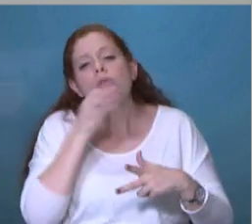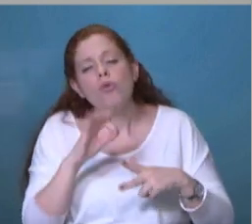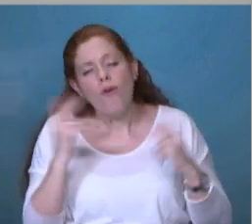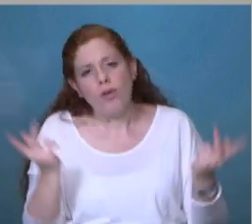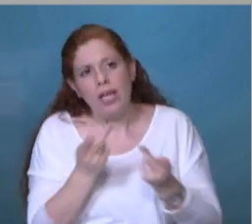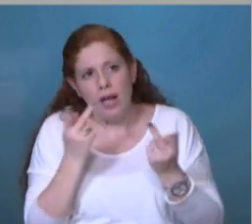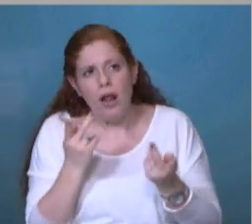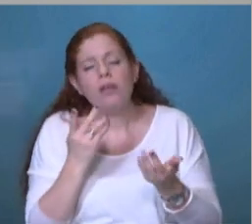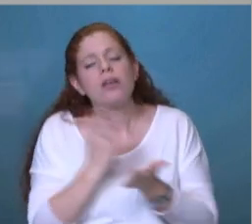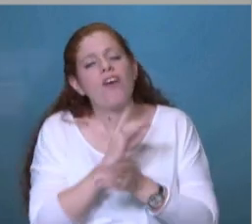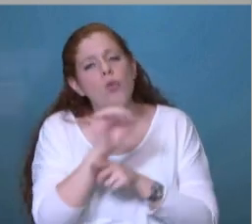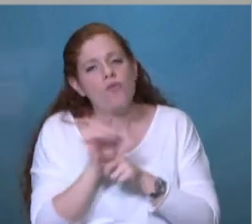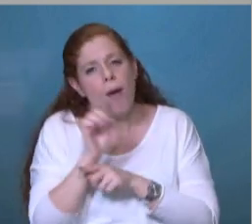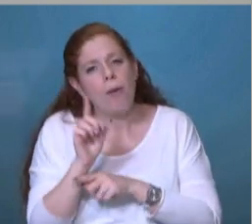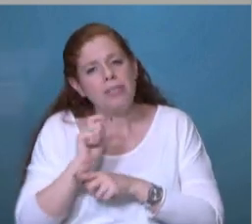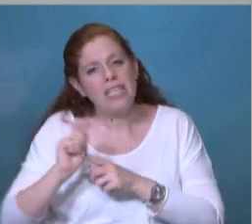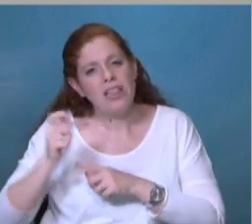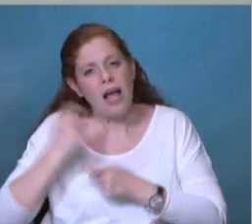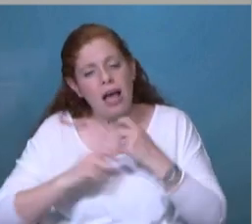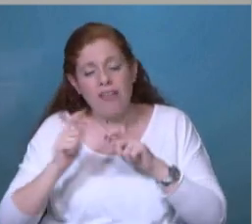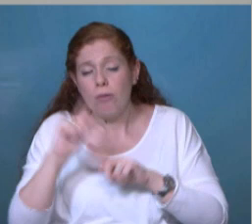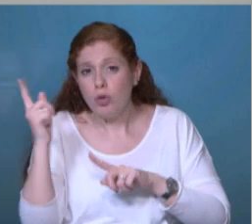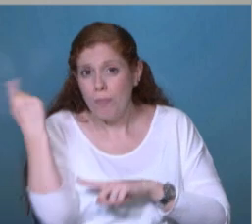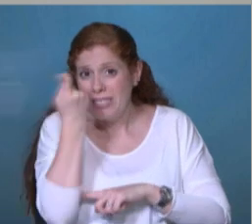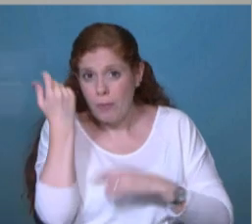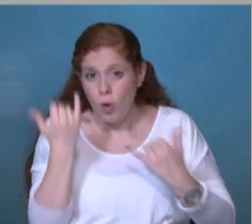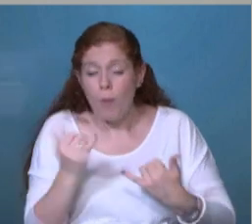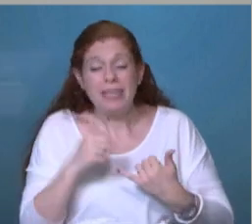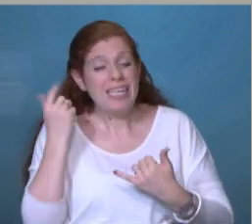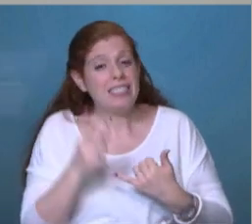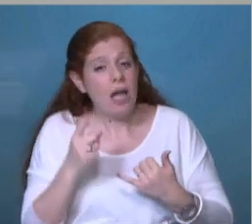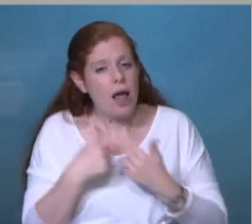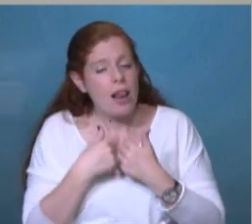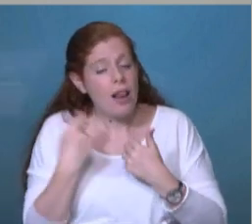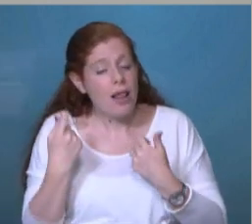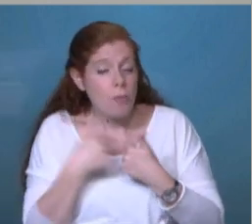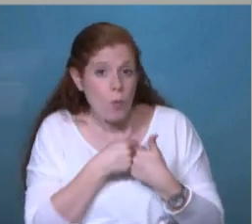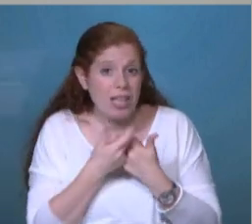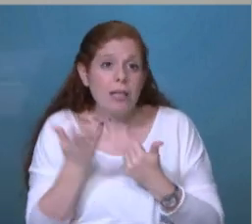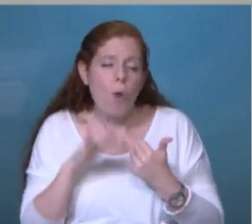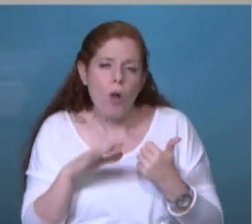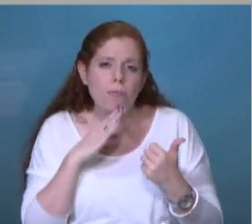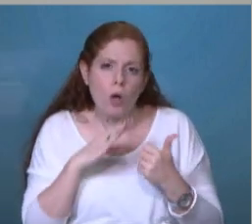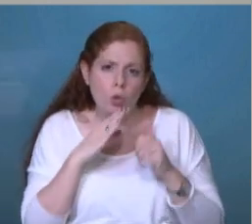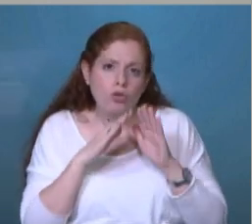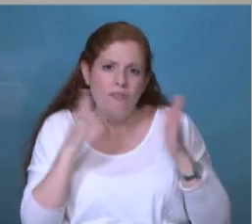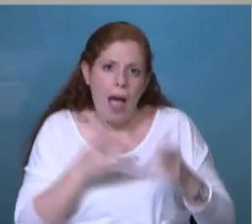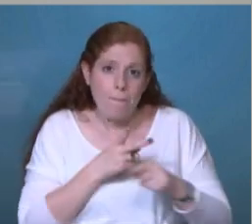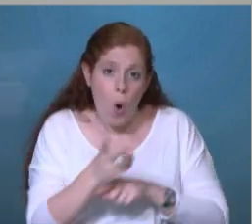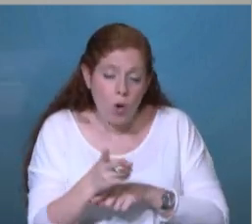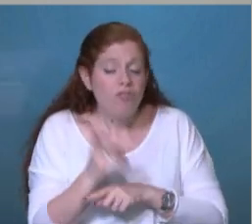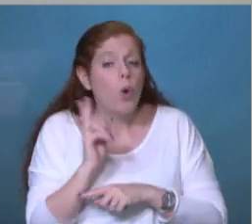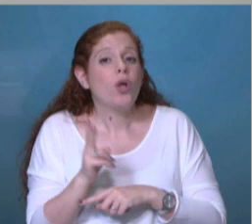הכלכלה, וכפי שפרסמנו כאן בחדשות הערב, השר יצטרך להתמודד עם טלטלות נוספות שעובר המכון, ועלולות לסכן